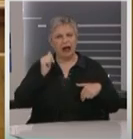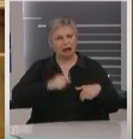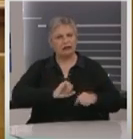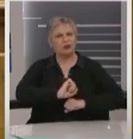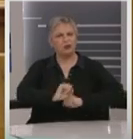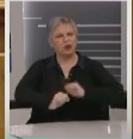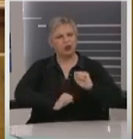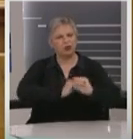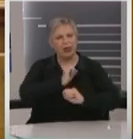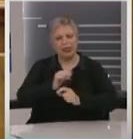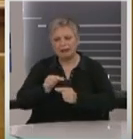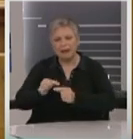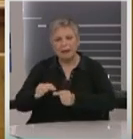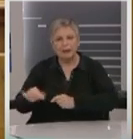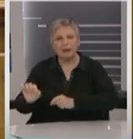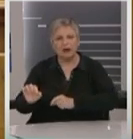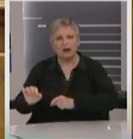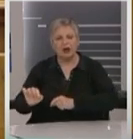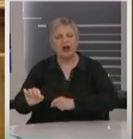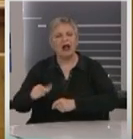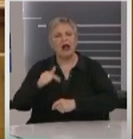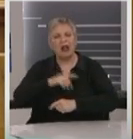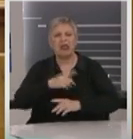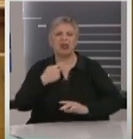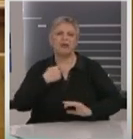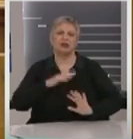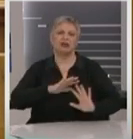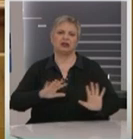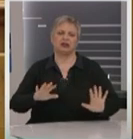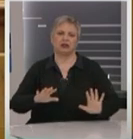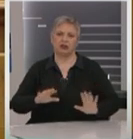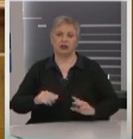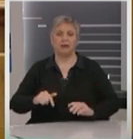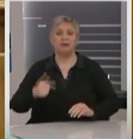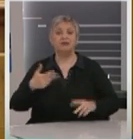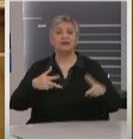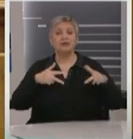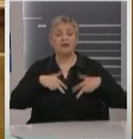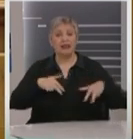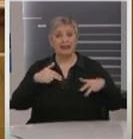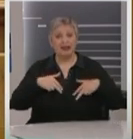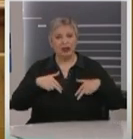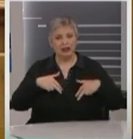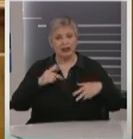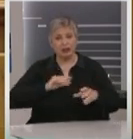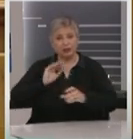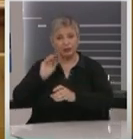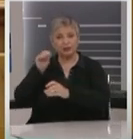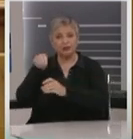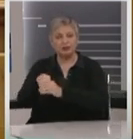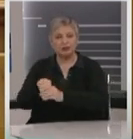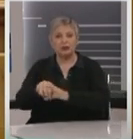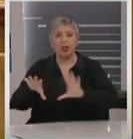θα αποτύχετε και θέλω εδώ να είμαι σαφής. Αυτή η κυβέρνηση δεν έχει καμία διάθεση παρέμβαση σε καμία από τις